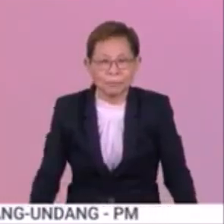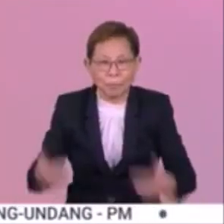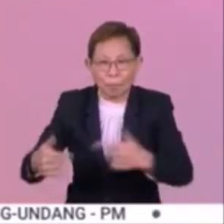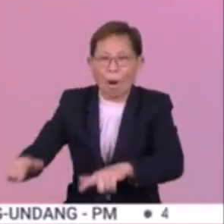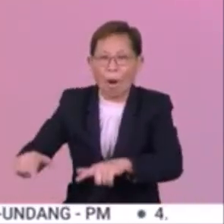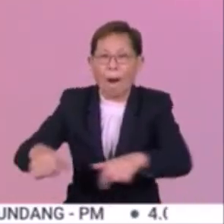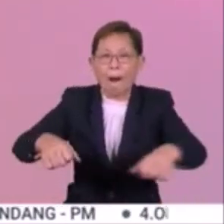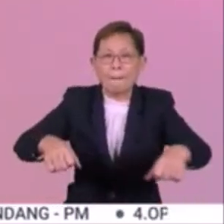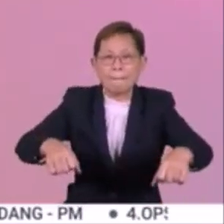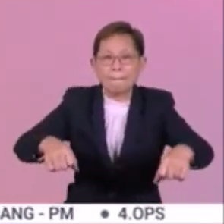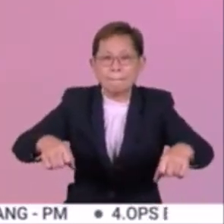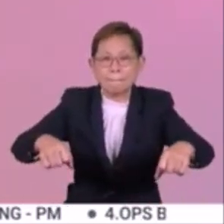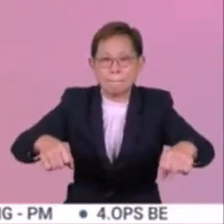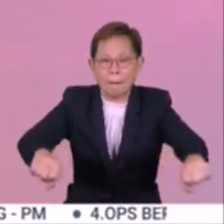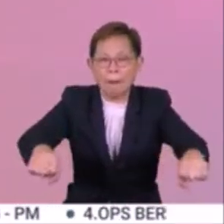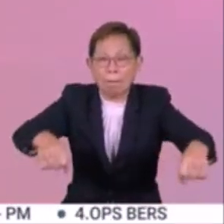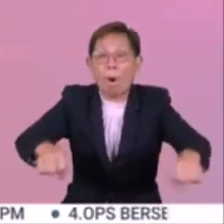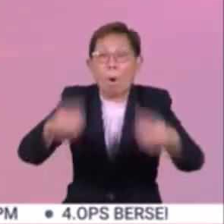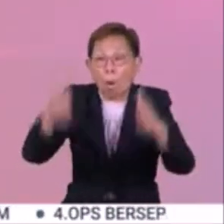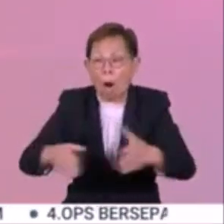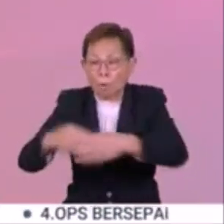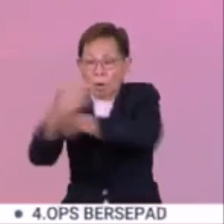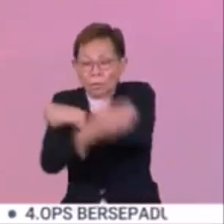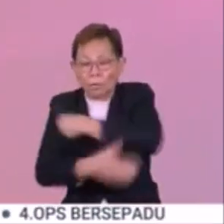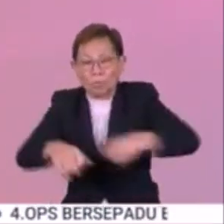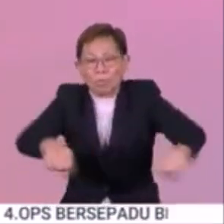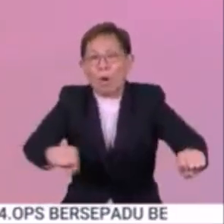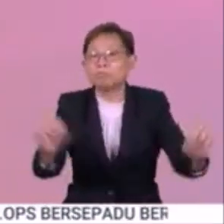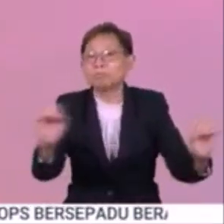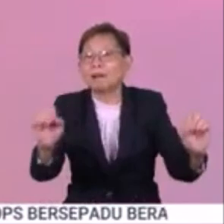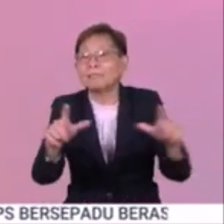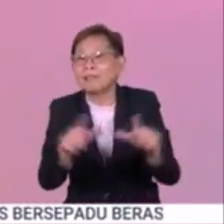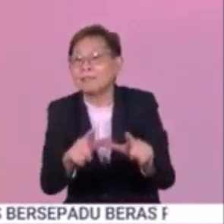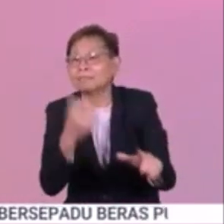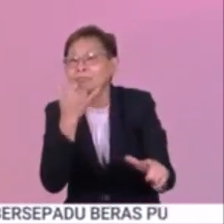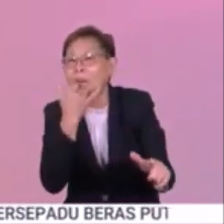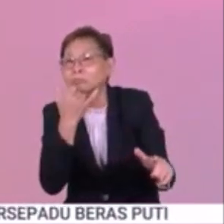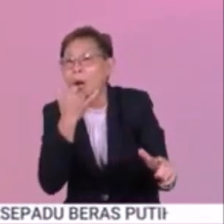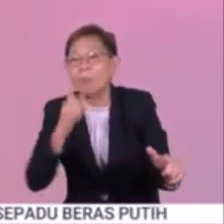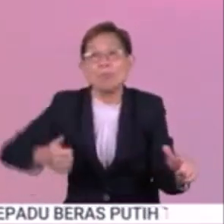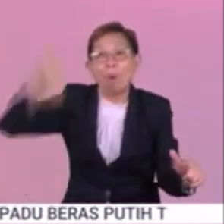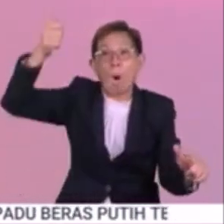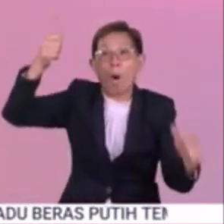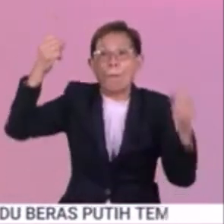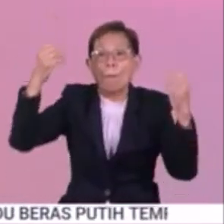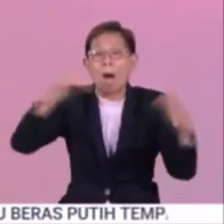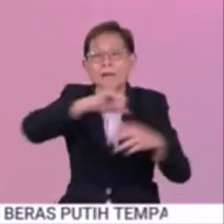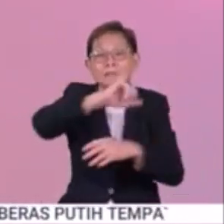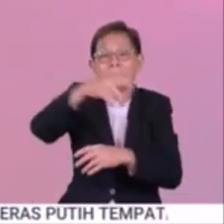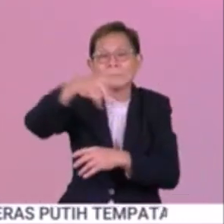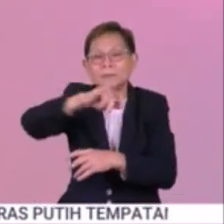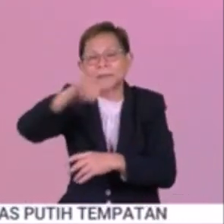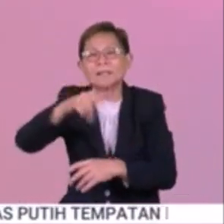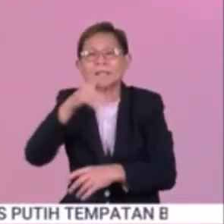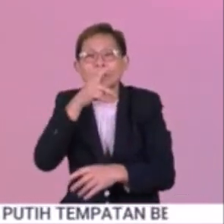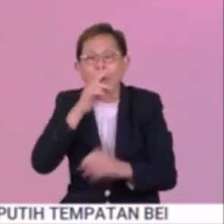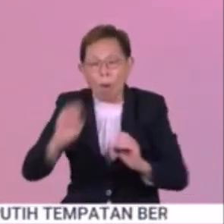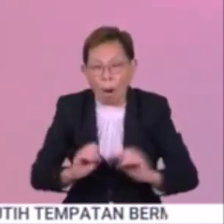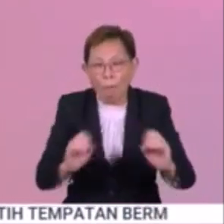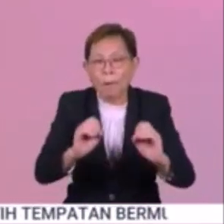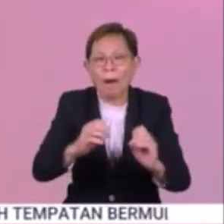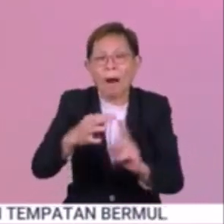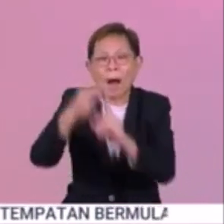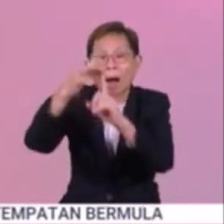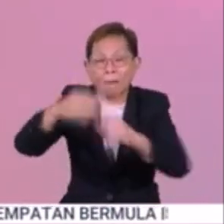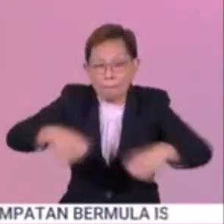membenarkan penunggang warga asing menunggang motosikal tanpa lesen. Itu antara kesalahan tertinggi dikesan JPJ Kedah dalam operasi khas